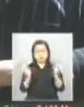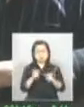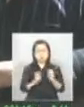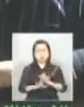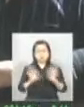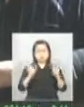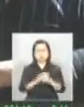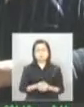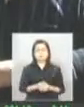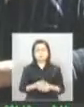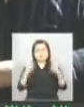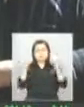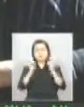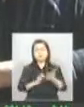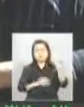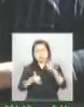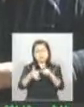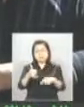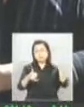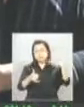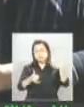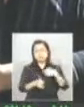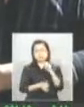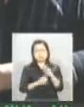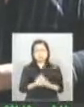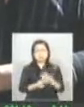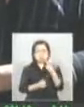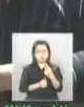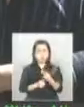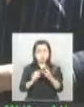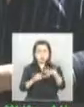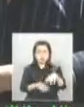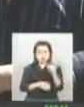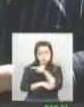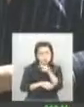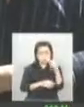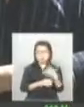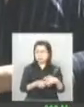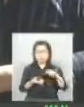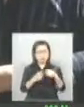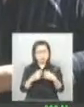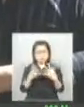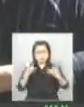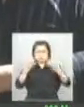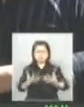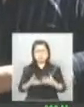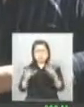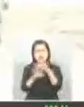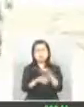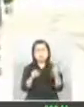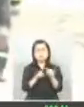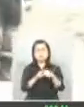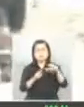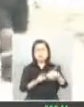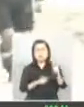อดีตนายกรัฐมนตรีนิวซีแลนด์ระบุว่าสภาพของเมืองไคลเชิร์ตเสียหายหนักเหมือนกับสภาพกรุงปอร์ตแบรงที่